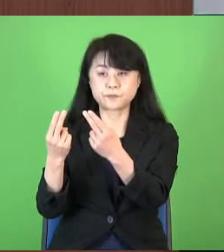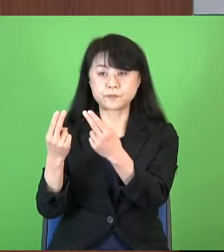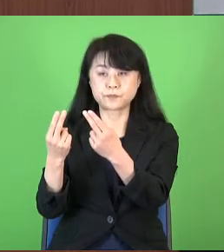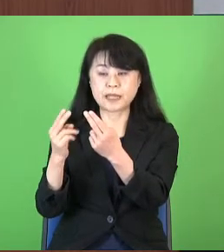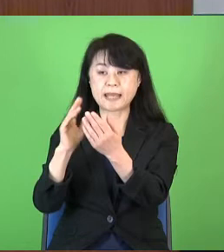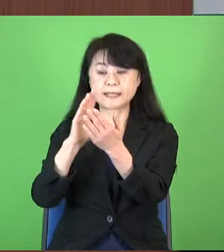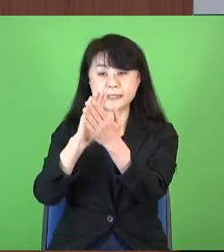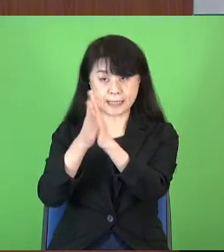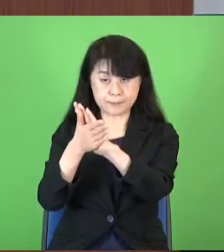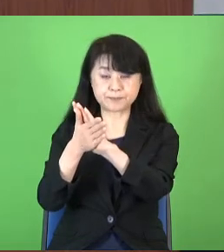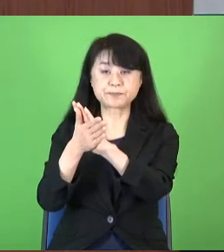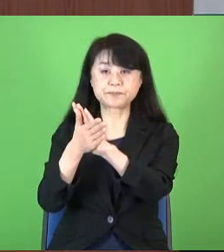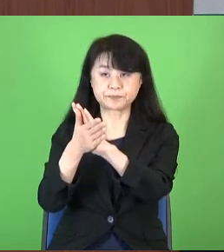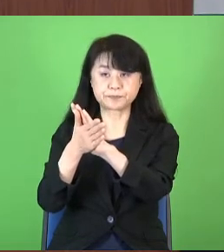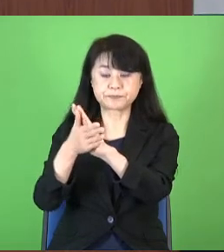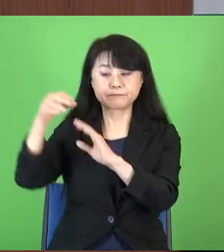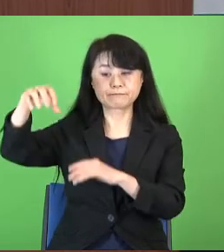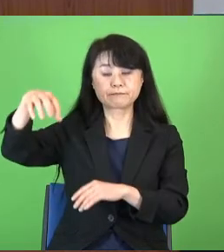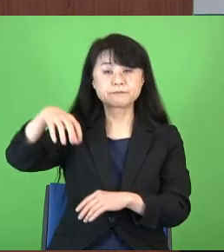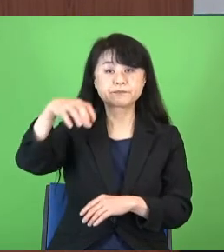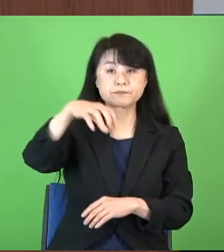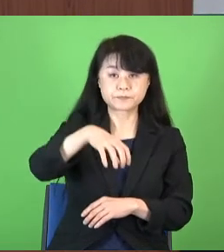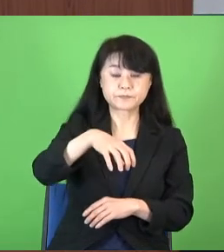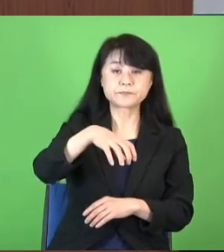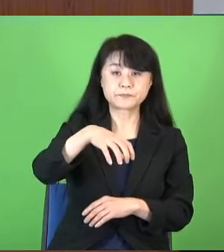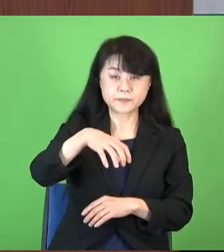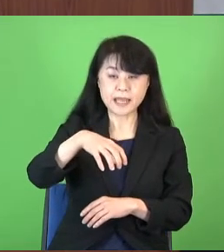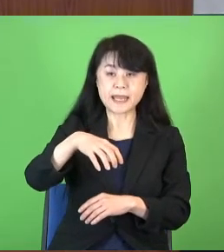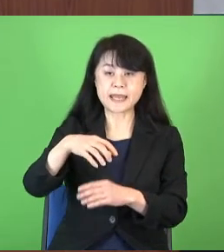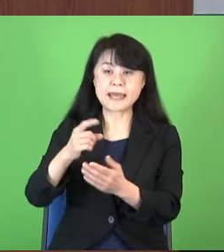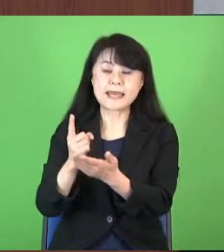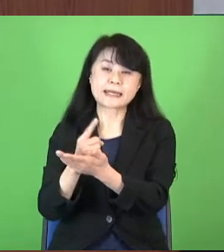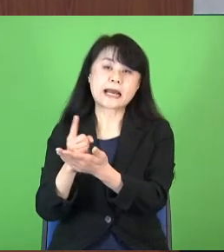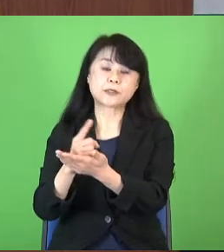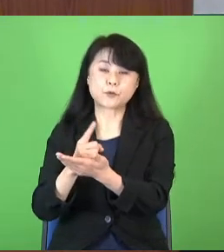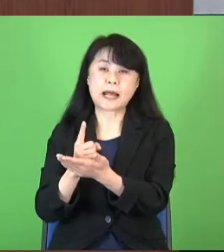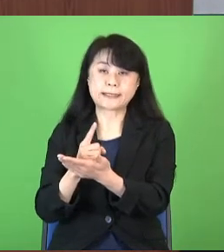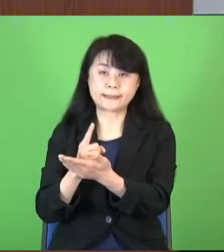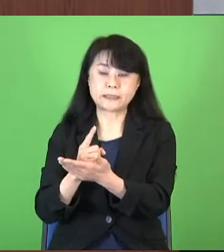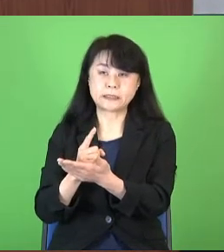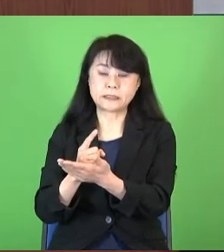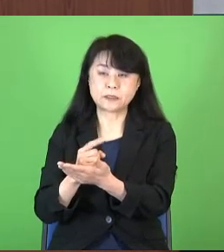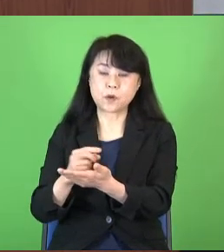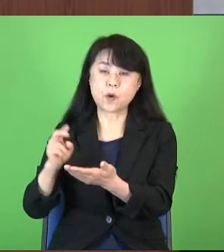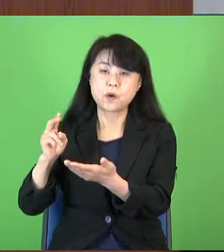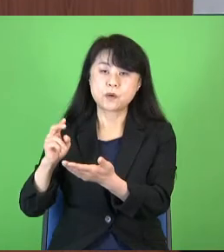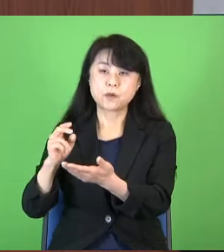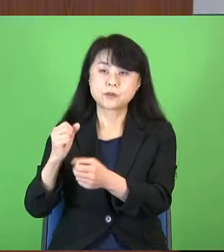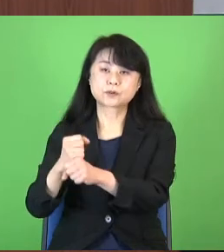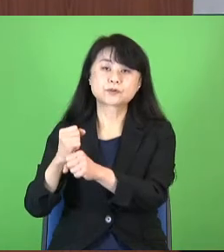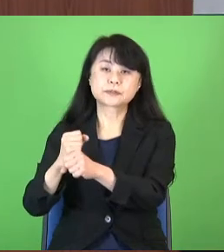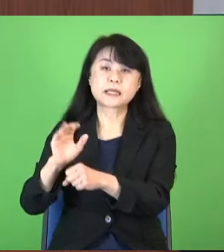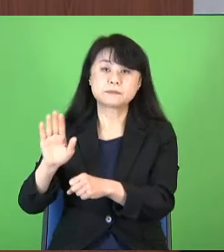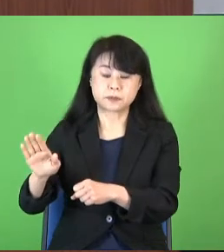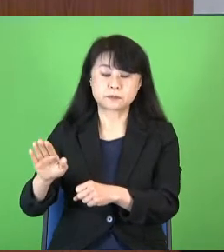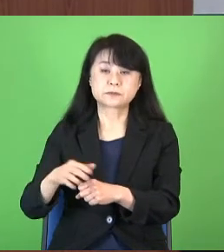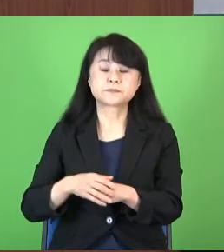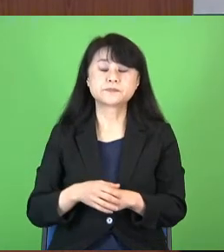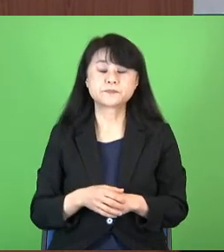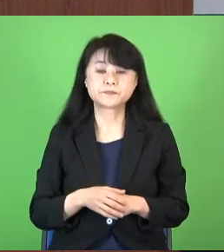東欧圏ですね23の刀剣でこねらーガイドラインを設定をしておられます